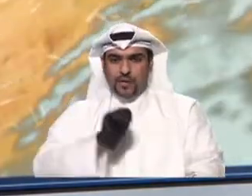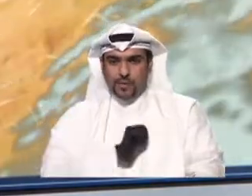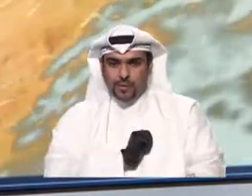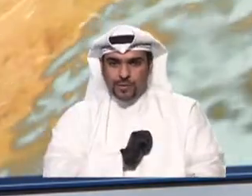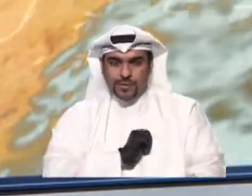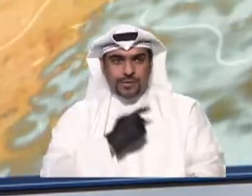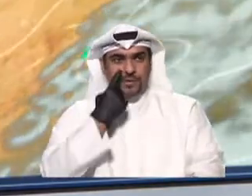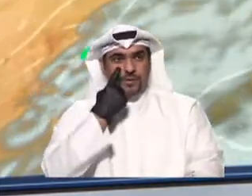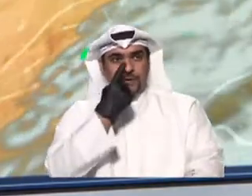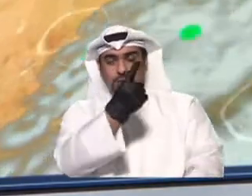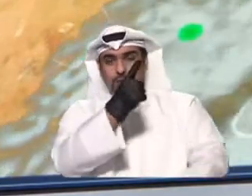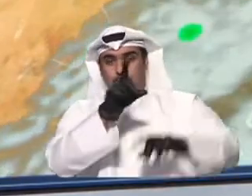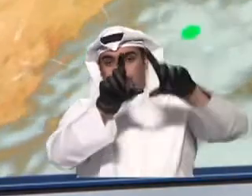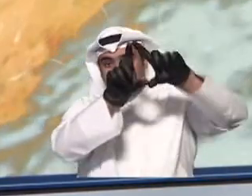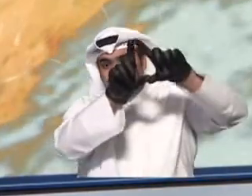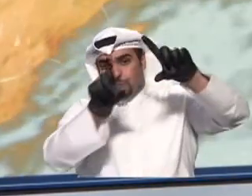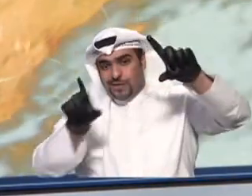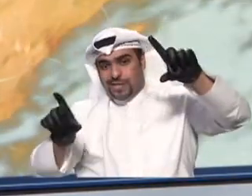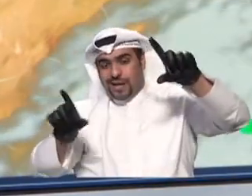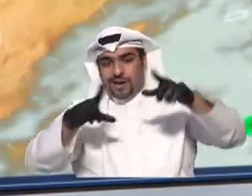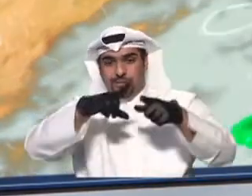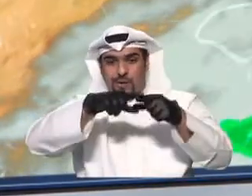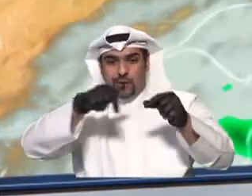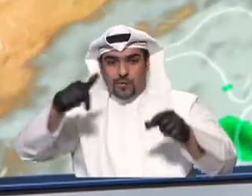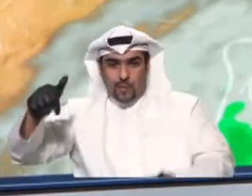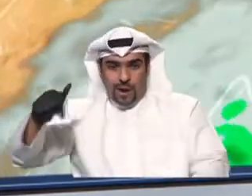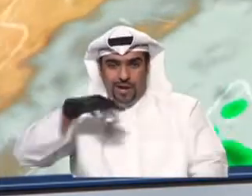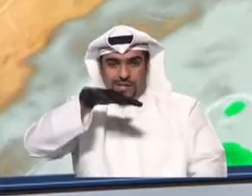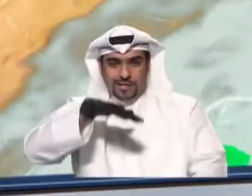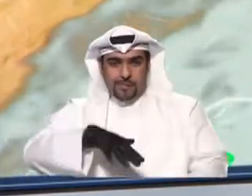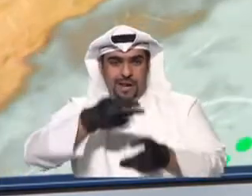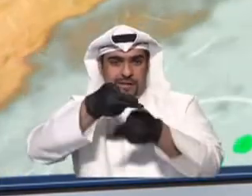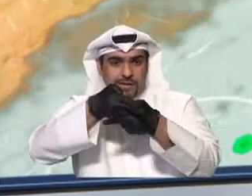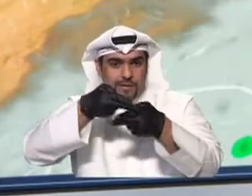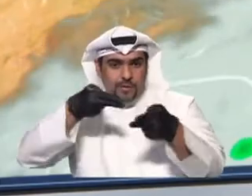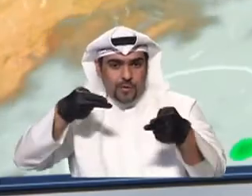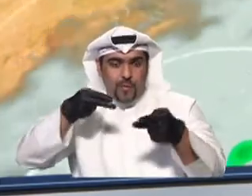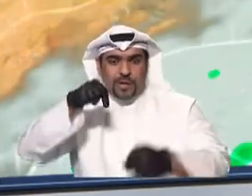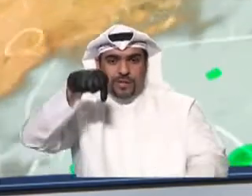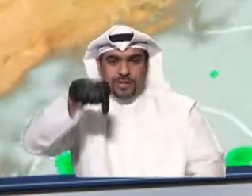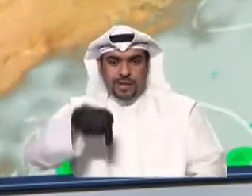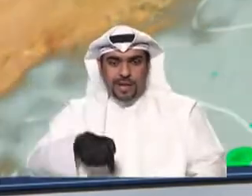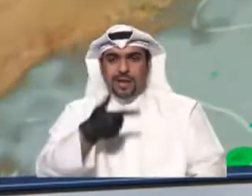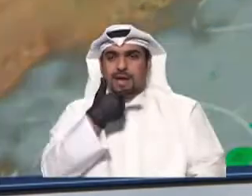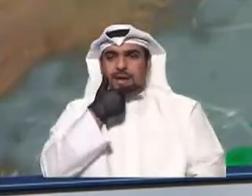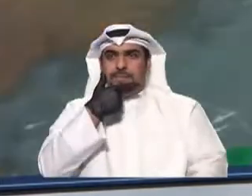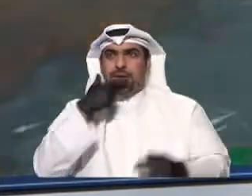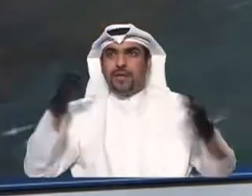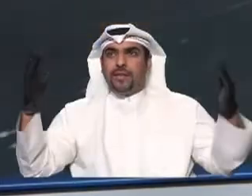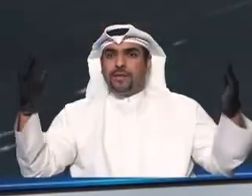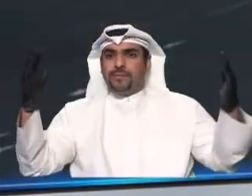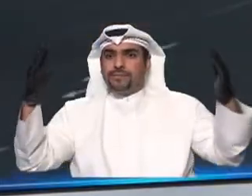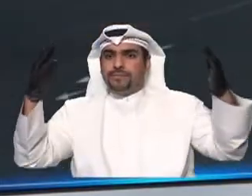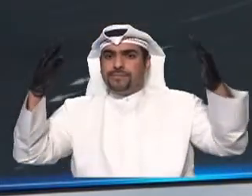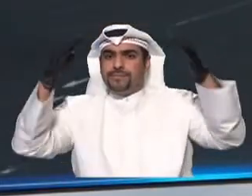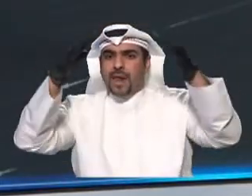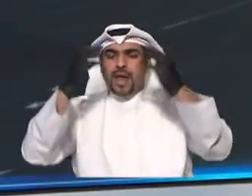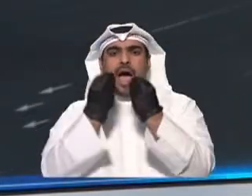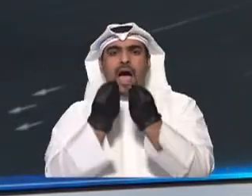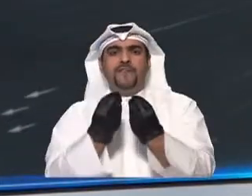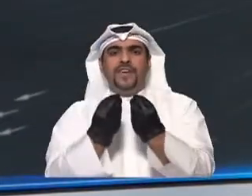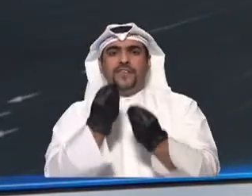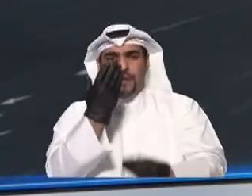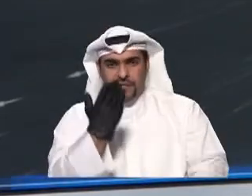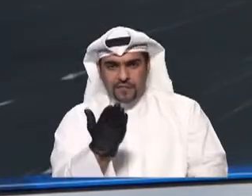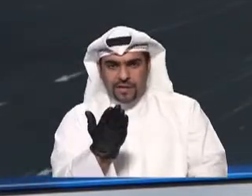توضح السماء صافية وخالية من السحب، ولكن متوقع عبور بعض السحب المتفرقة خلال 24 ساعة القادمة، وأيضا تتأثر دولة